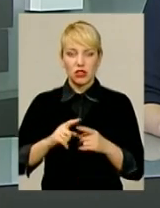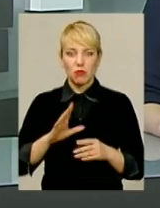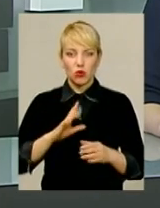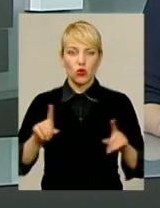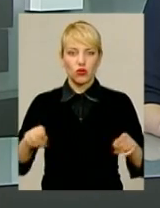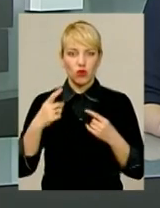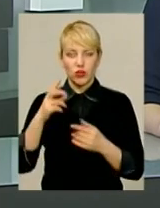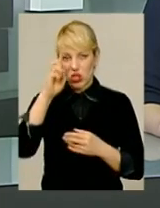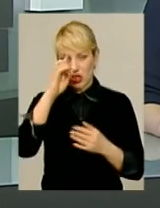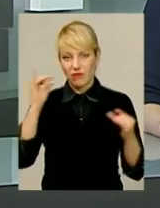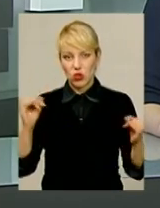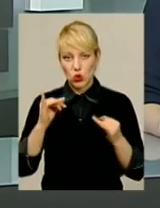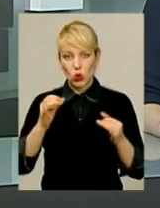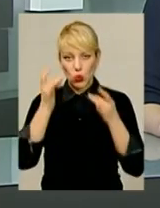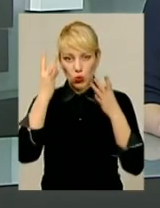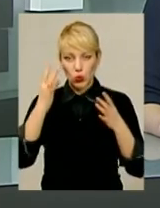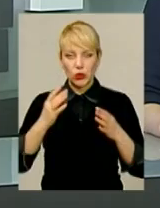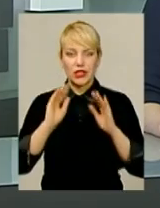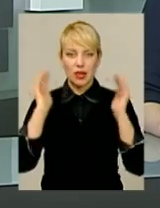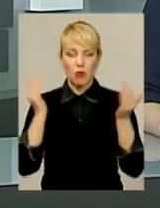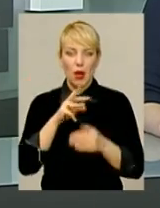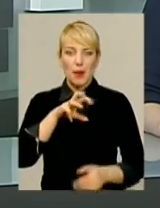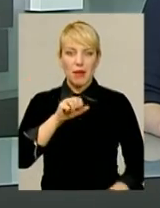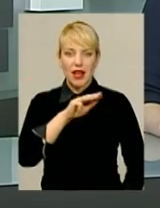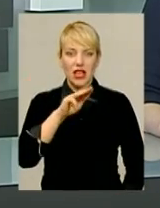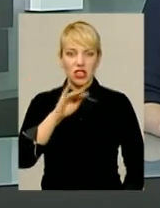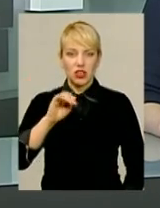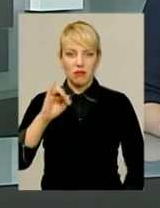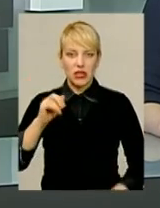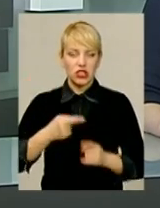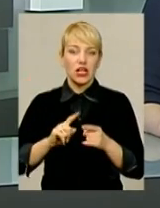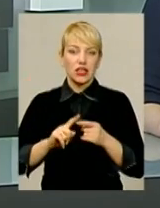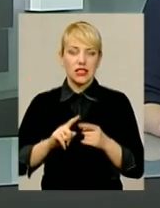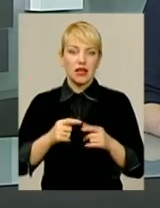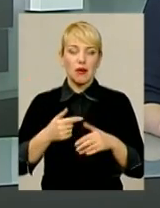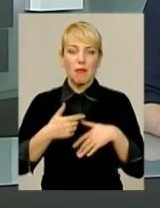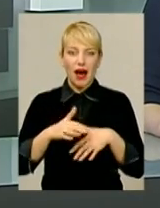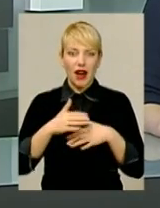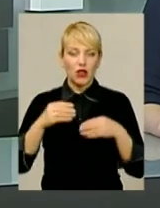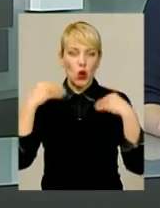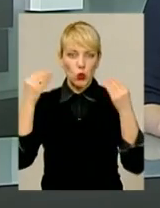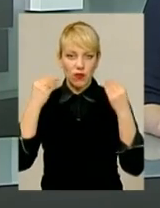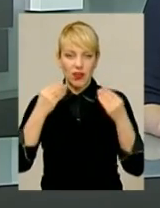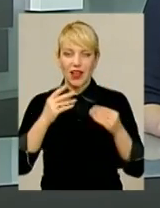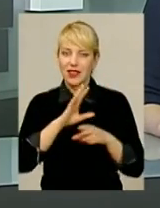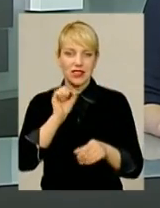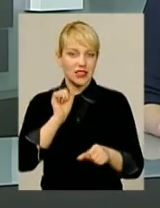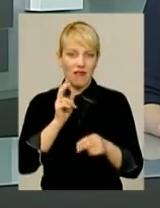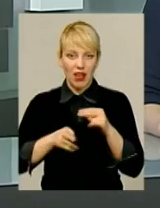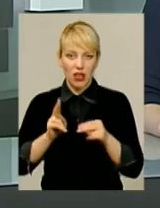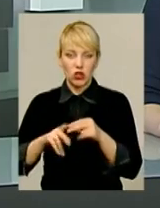утворено Державний історико-культурний заповідник Межибіж. Та на цьому парад ювілеїв історичної пам'ятки не завершується. Цього ж року